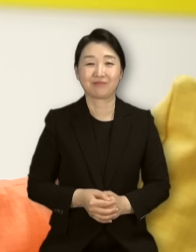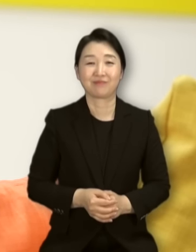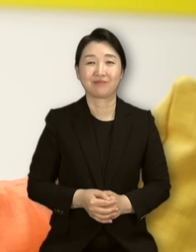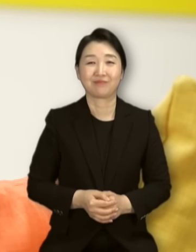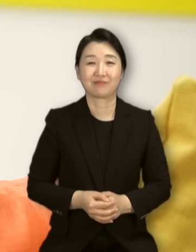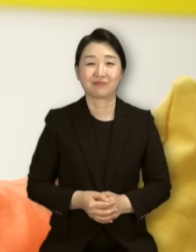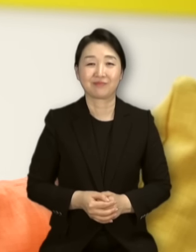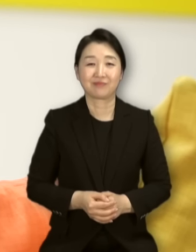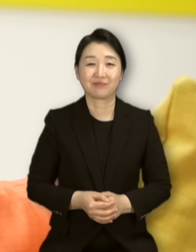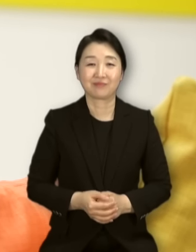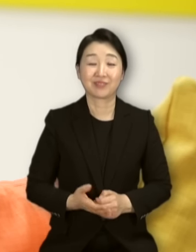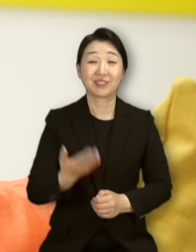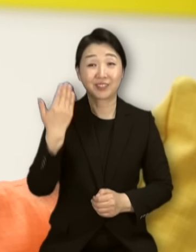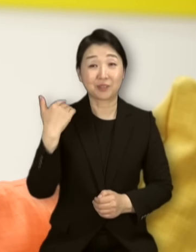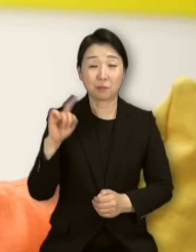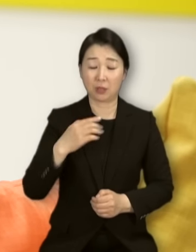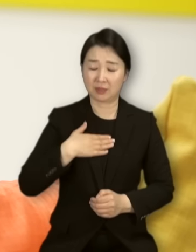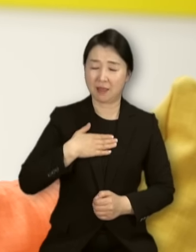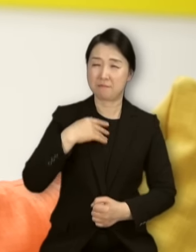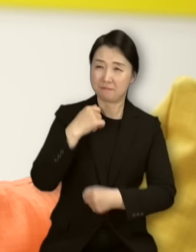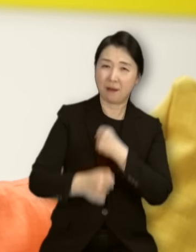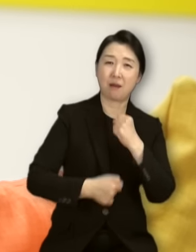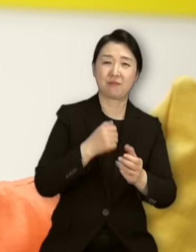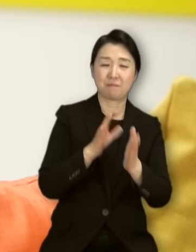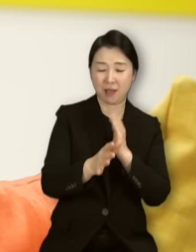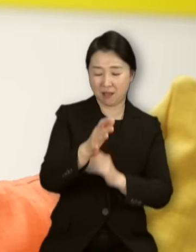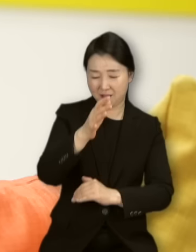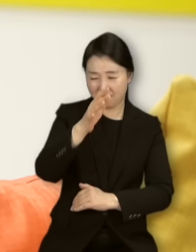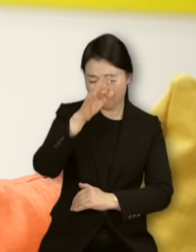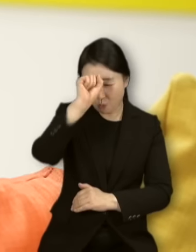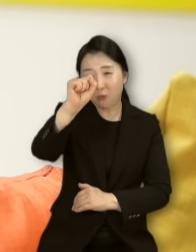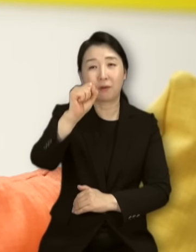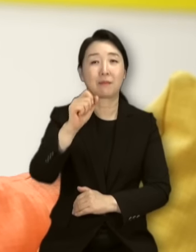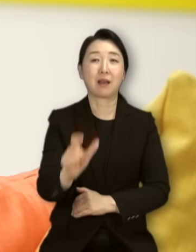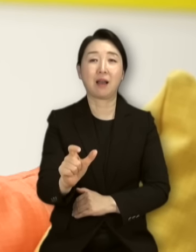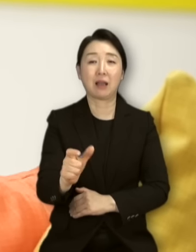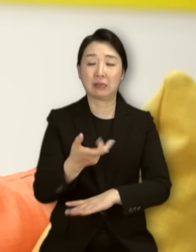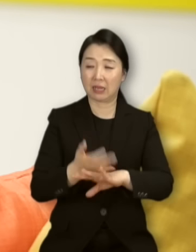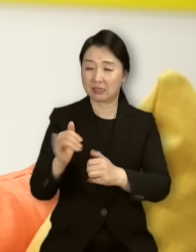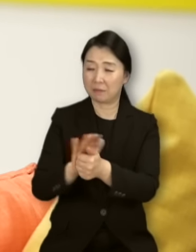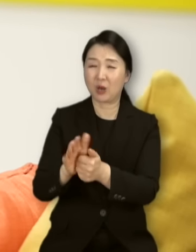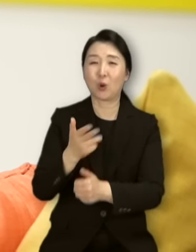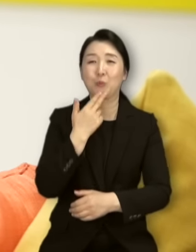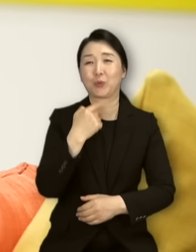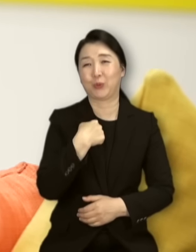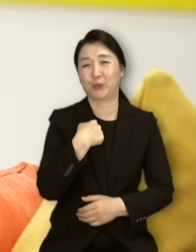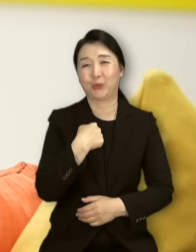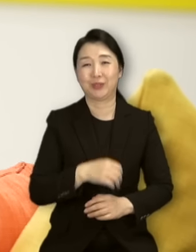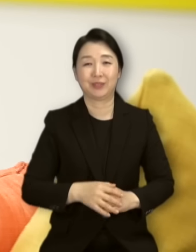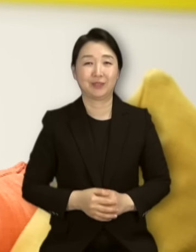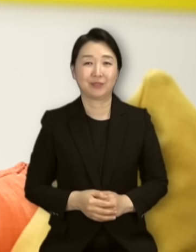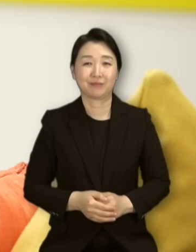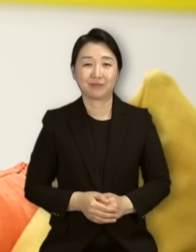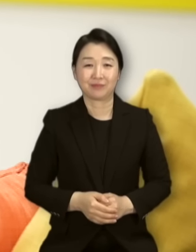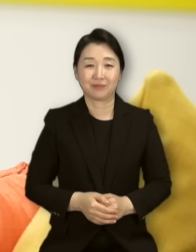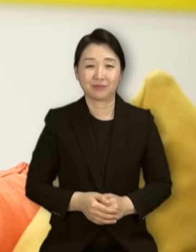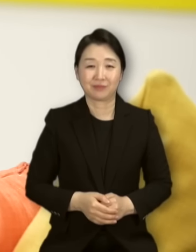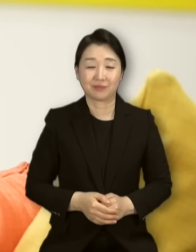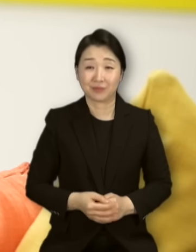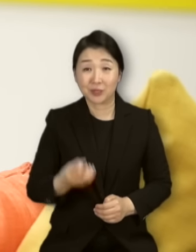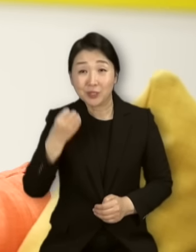좀 많 거의 없고 이랬었는데 신기하게 저희 남편한테 모든게 참아줄 수 있어요음 그니까